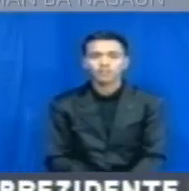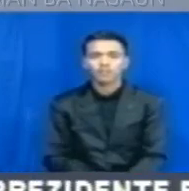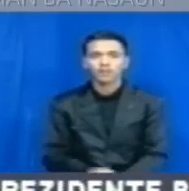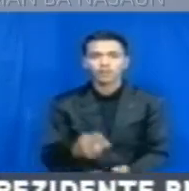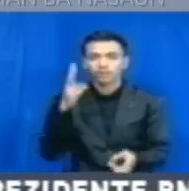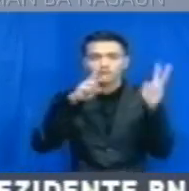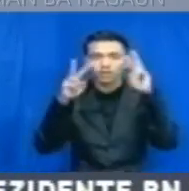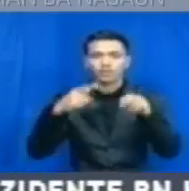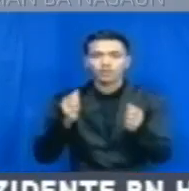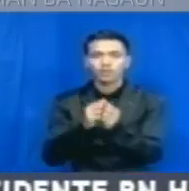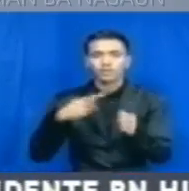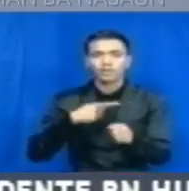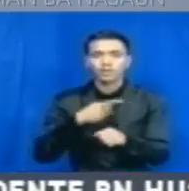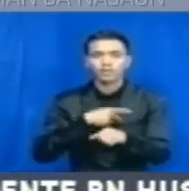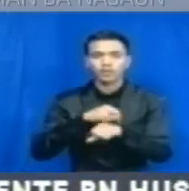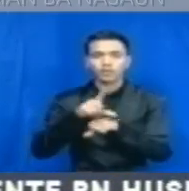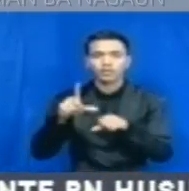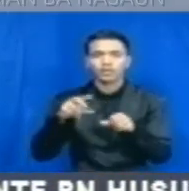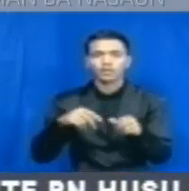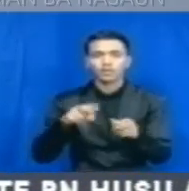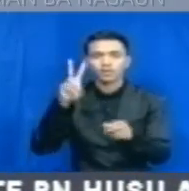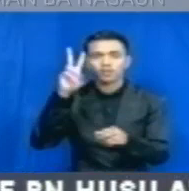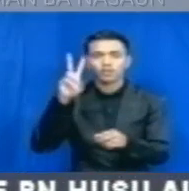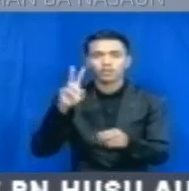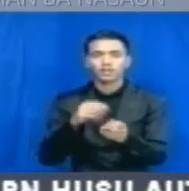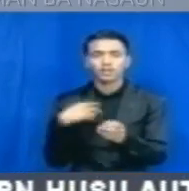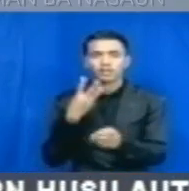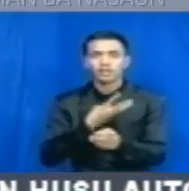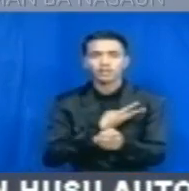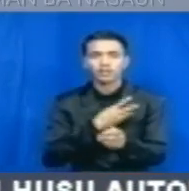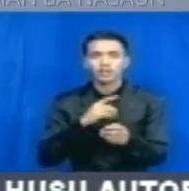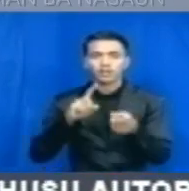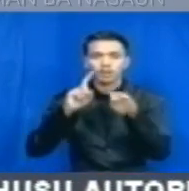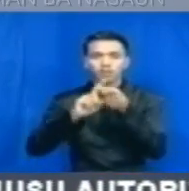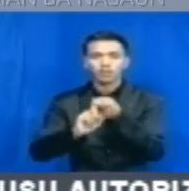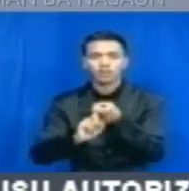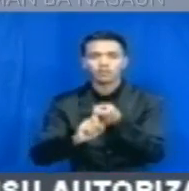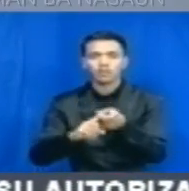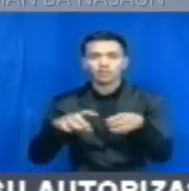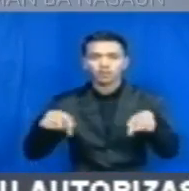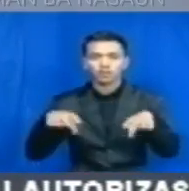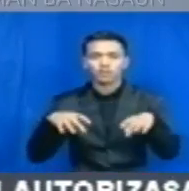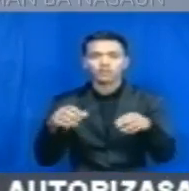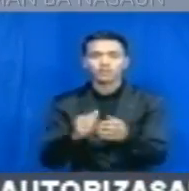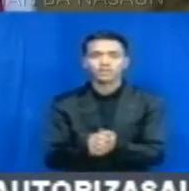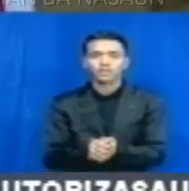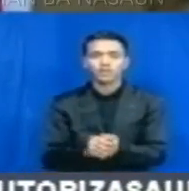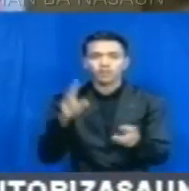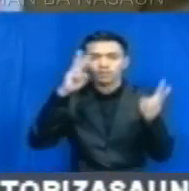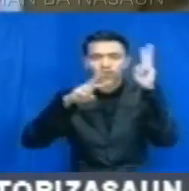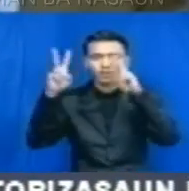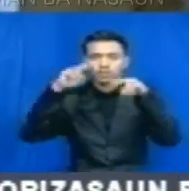antara pemerintah dan parlemen dua-duanya kita kuatkan hubungan bilateralnya. Durante